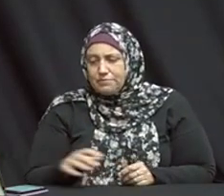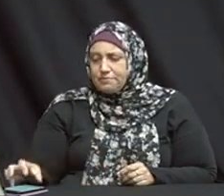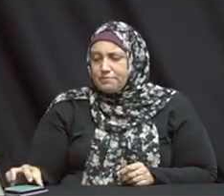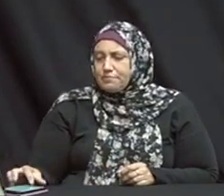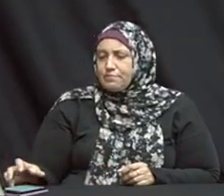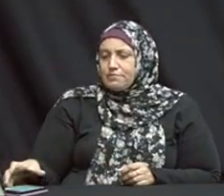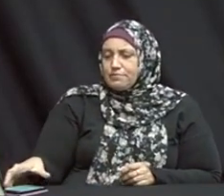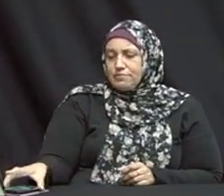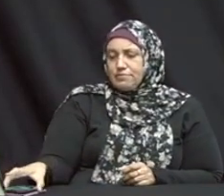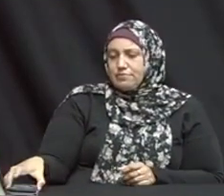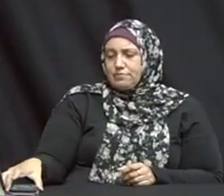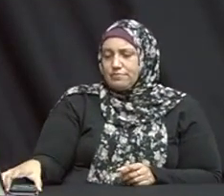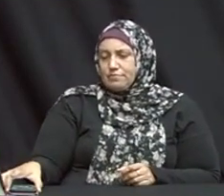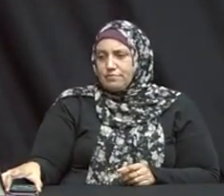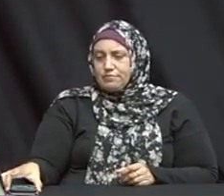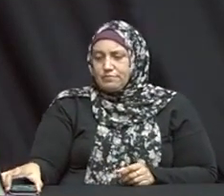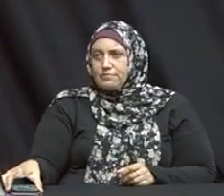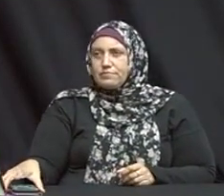محمد